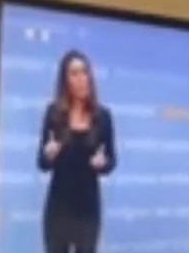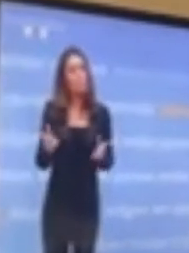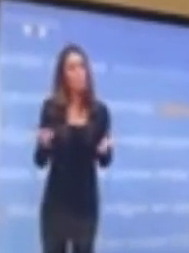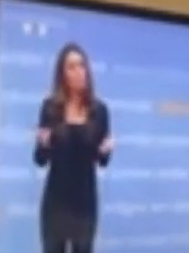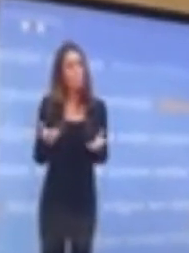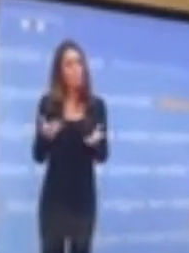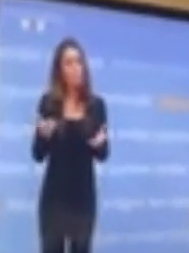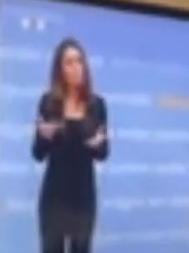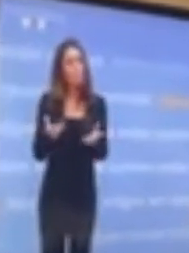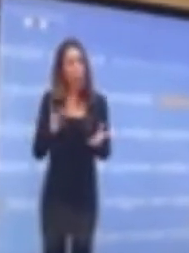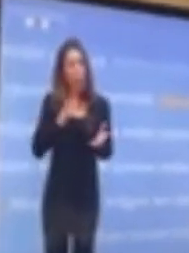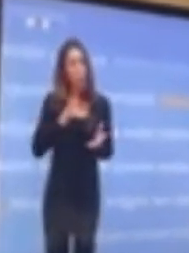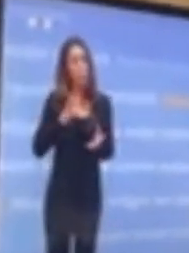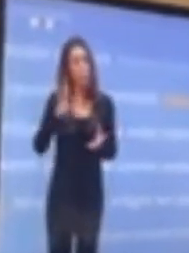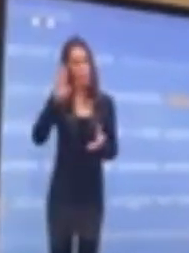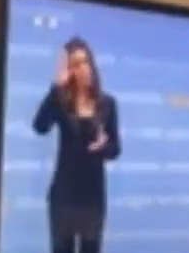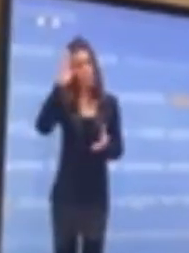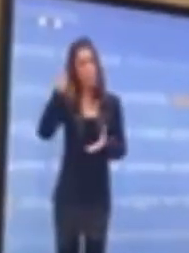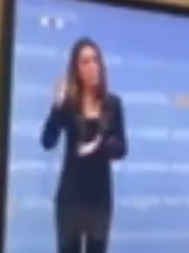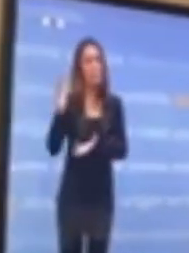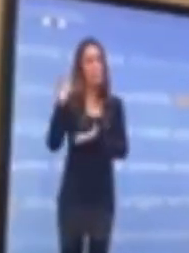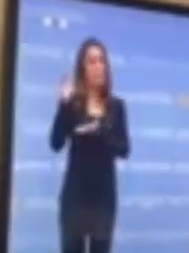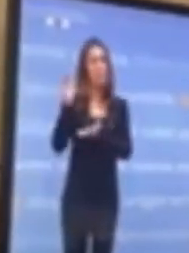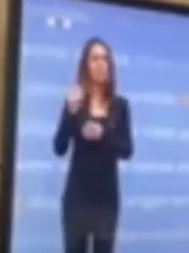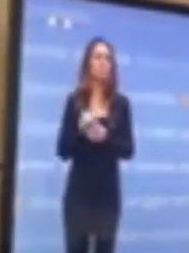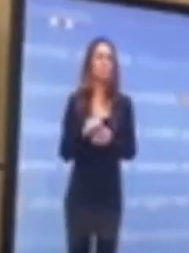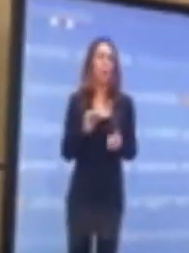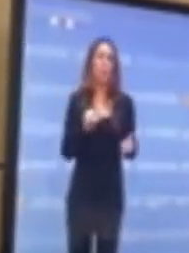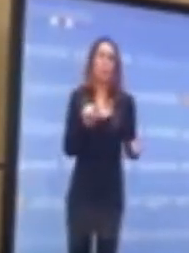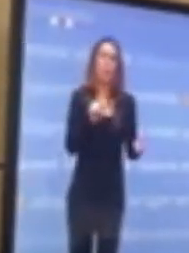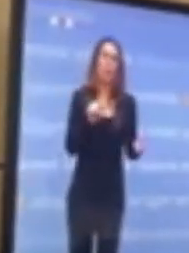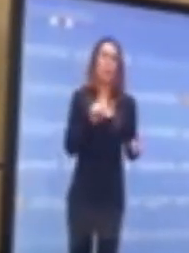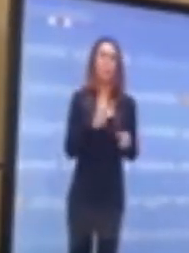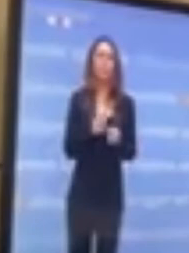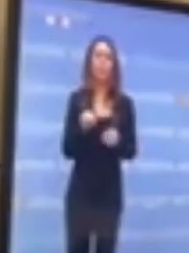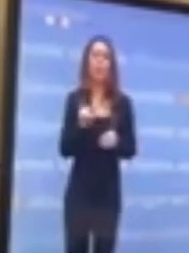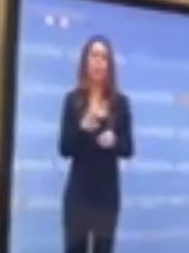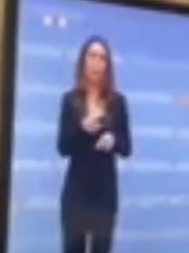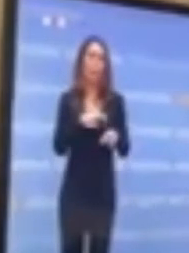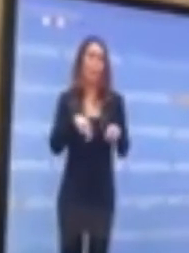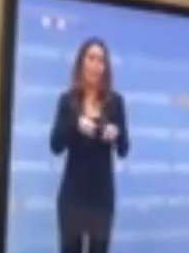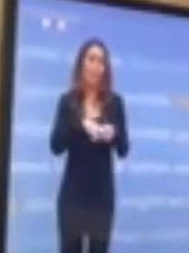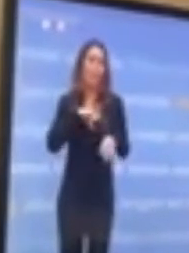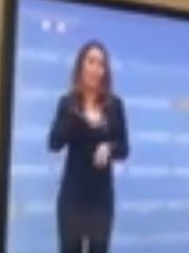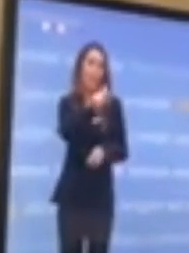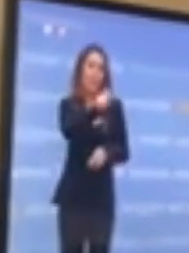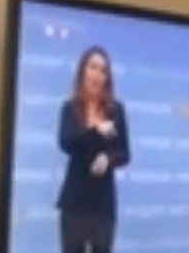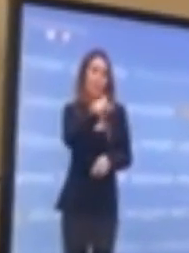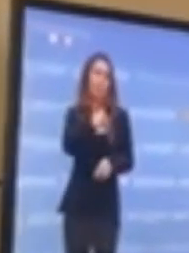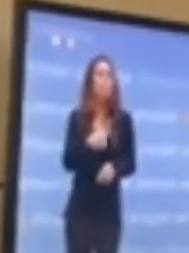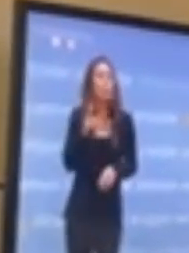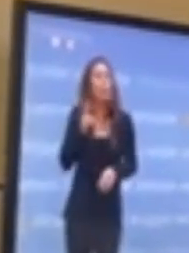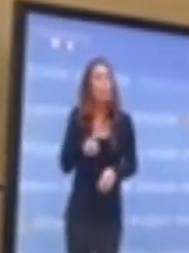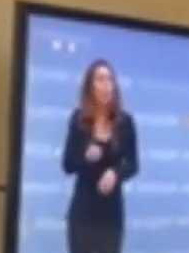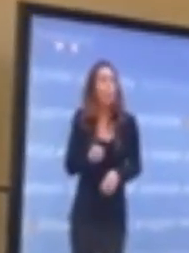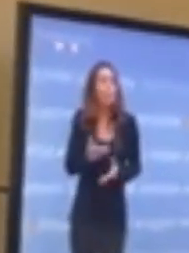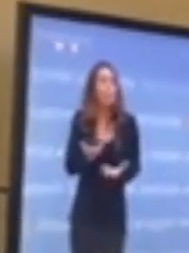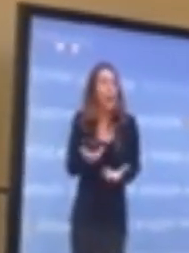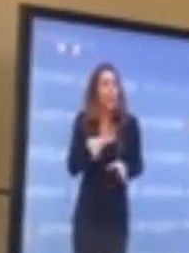de politie te liggen. Nou, dat kan ook anders met andere gemeentelijke handhavers. Maar inderdaad, dat zal wel gehandhaafd moeten worden. Het hoeft dus niet via de